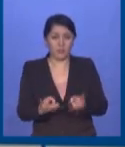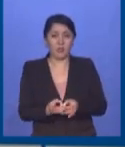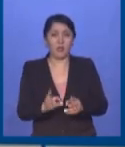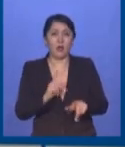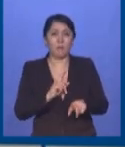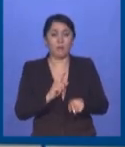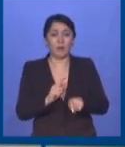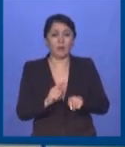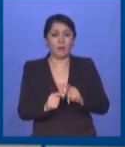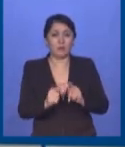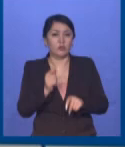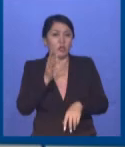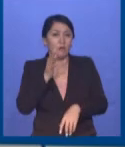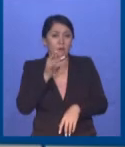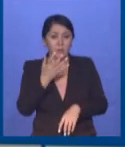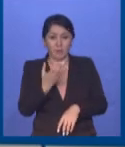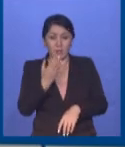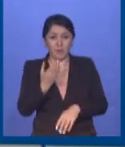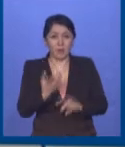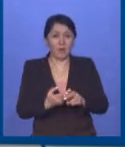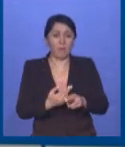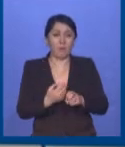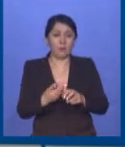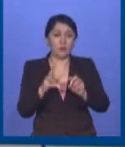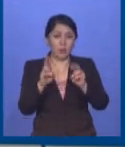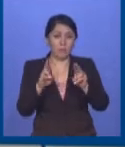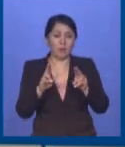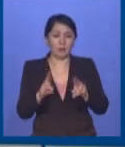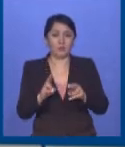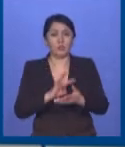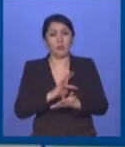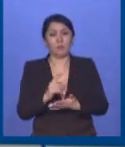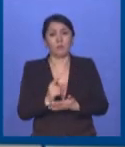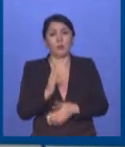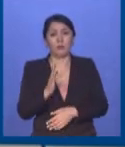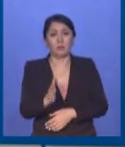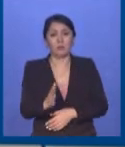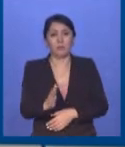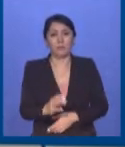жарамдылығын және жылыту кезеңінде өрт қауіпсіздігі ережелерінің сақталуын қамтамасыз ететін боламыз.